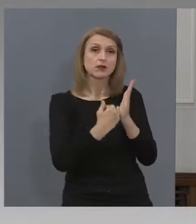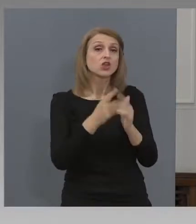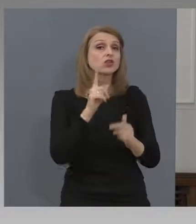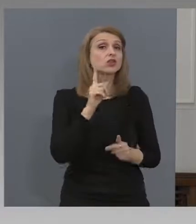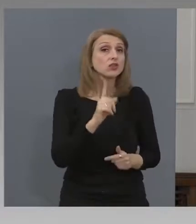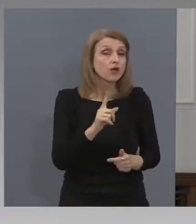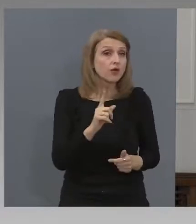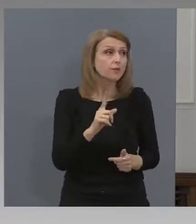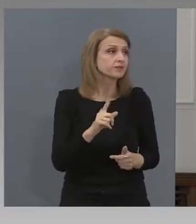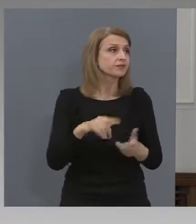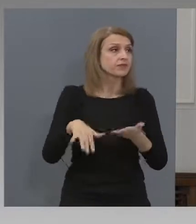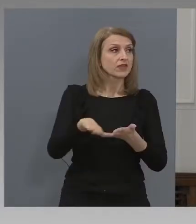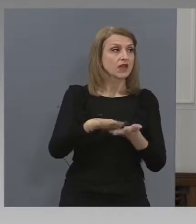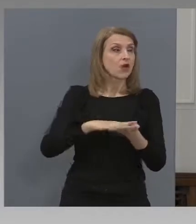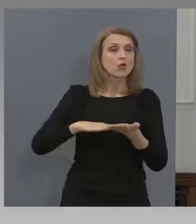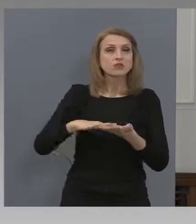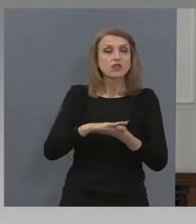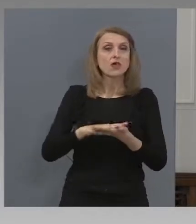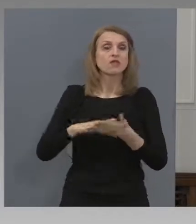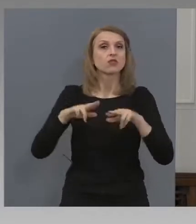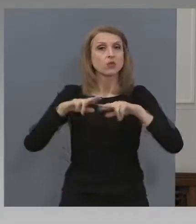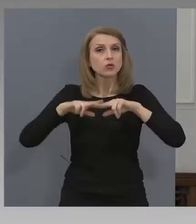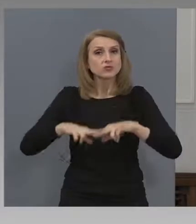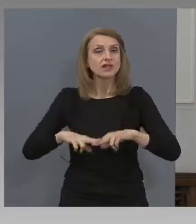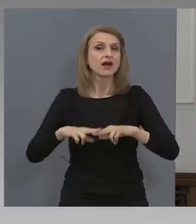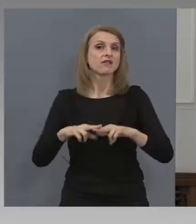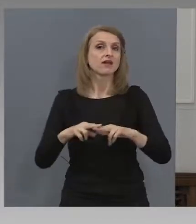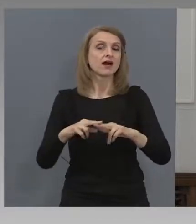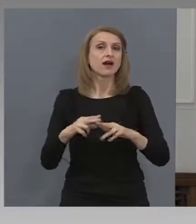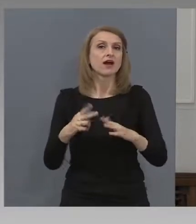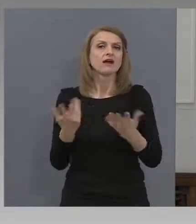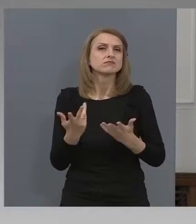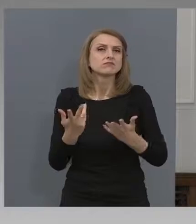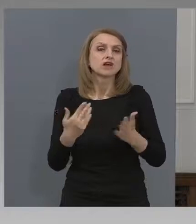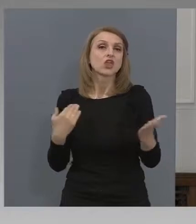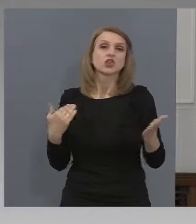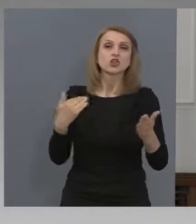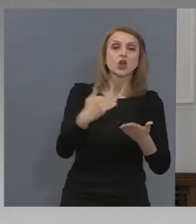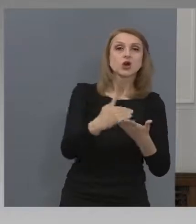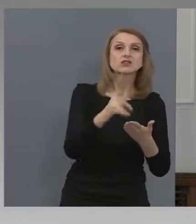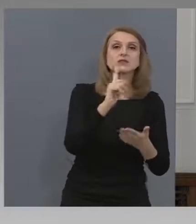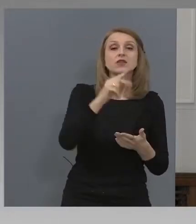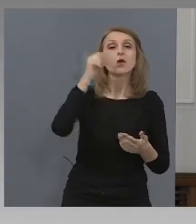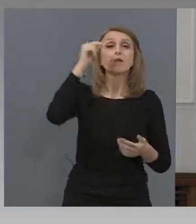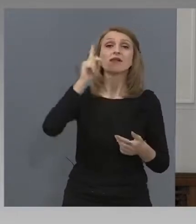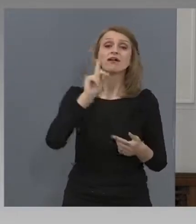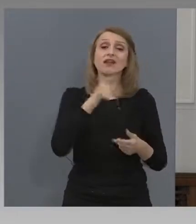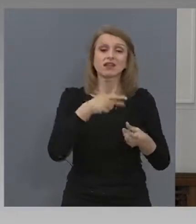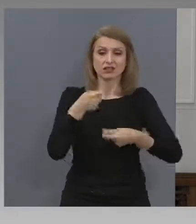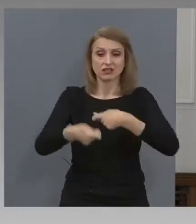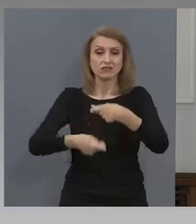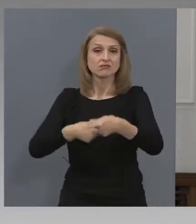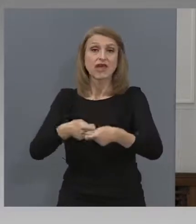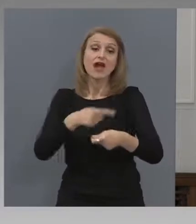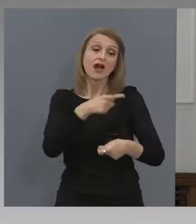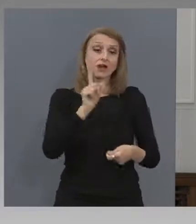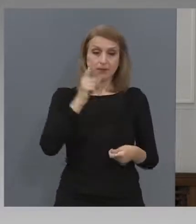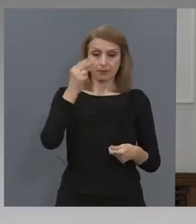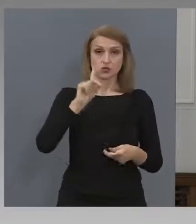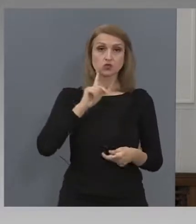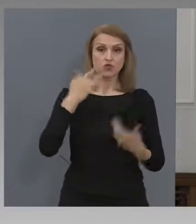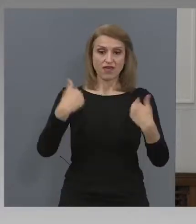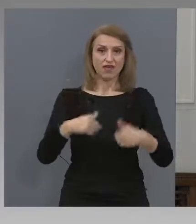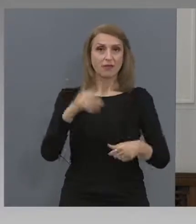безспорно основното остава достъпа до българския потребител. А вече избора е само негов, какво